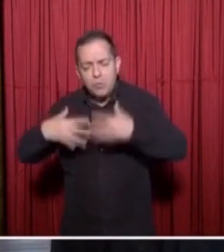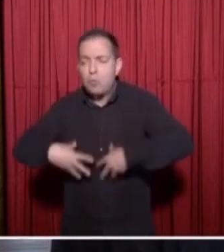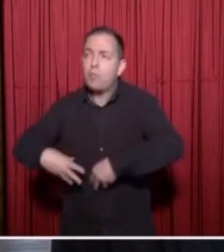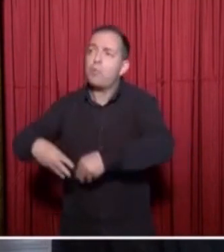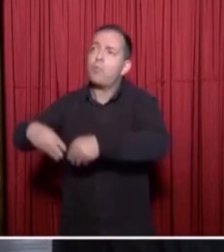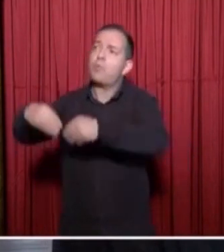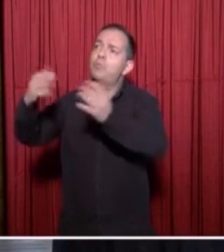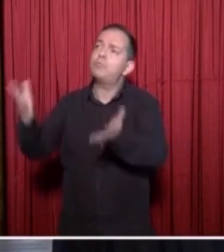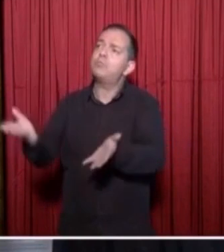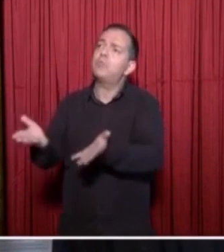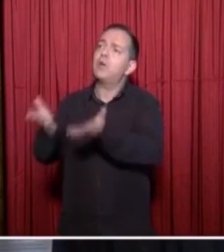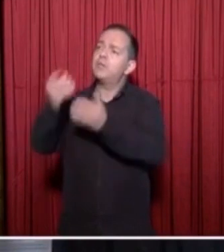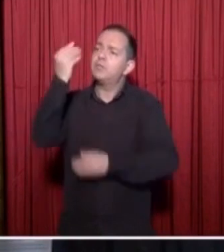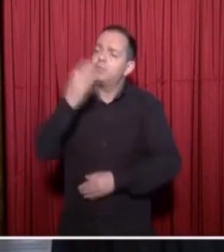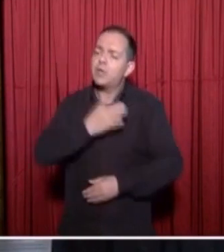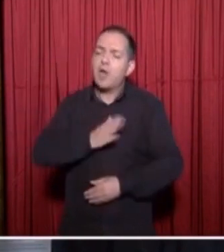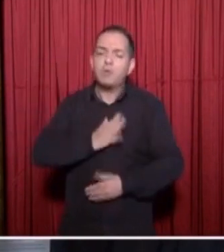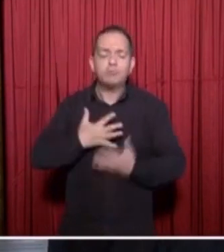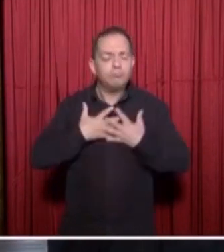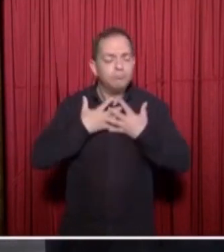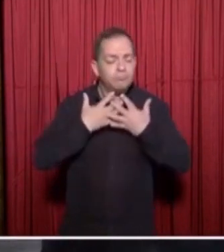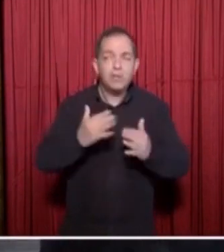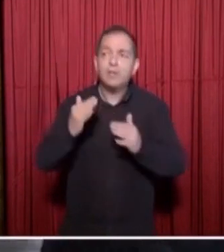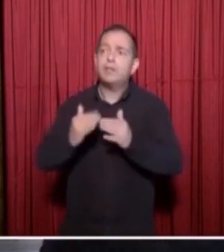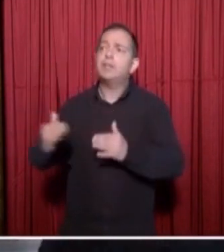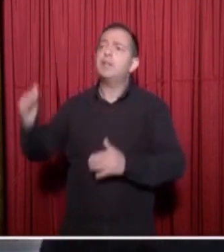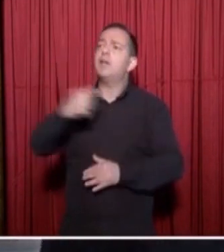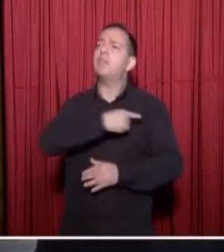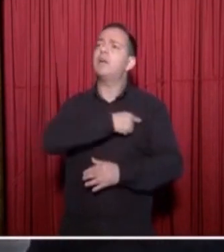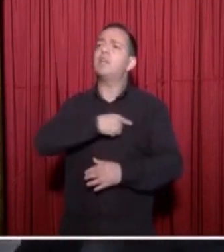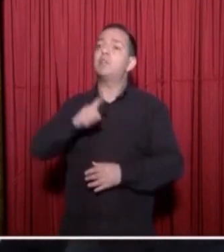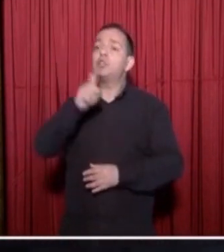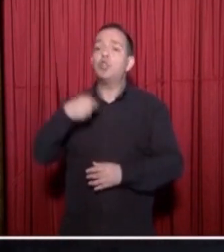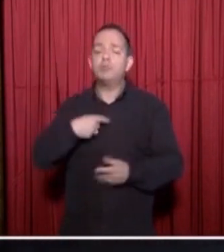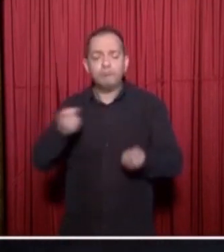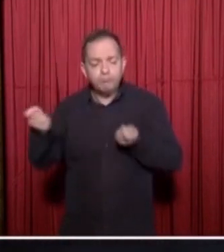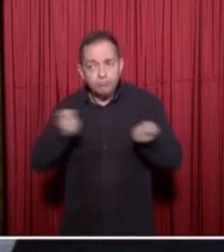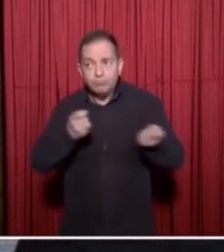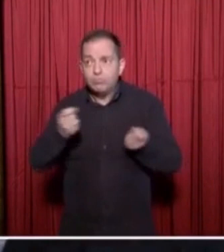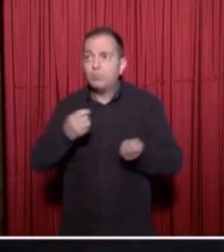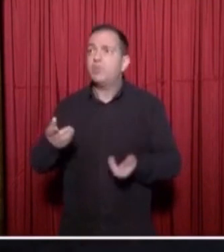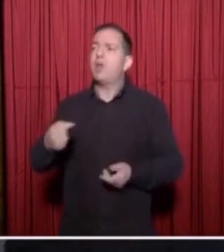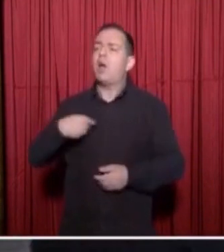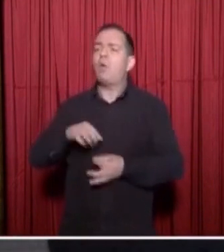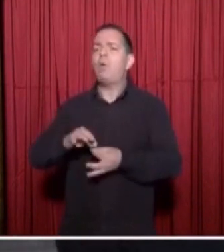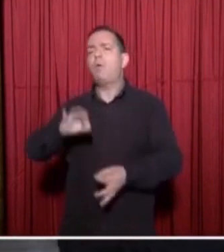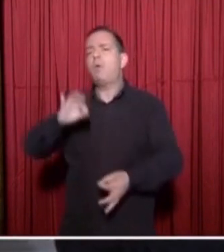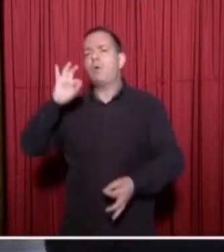ως αγαθός και φιλάνθρωπος. Κύριε και Δέσποτα της ζωής μου, Πνεύμα